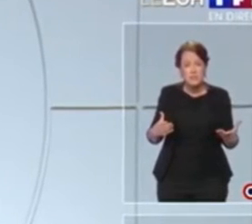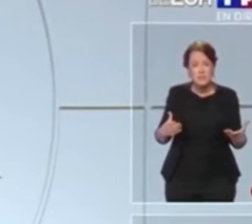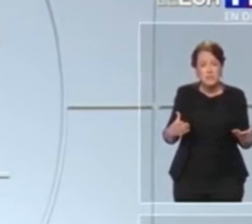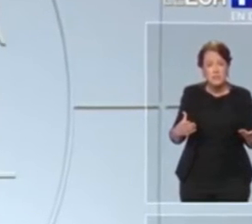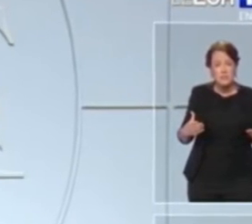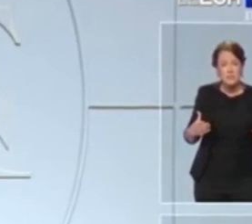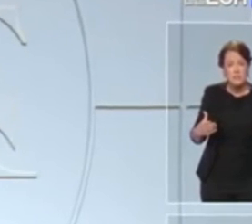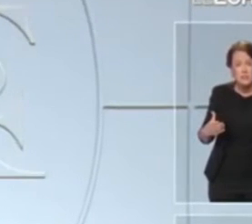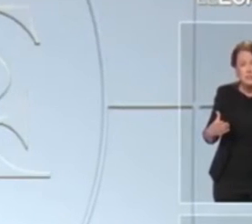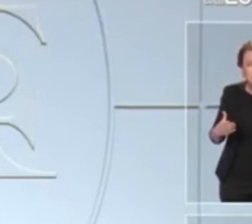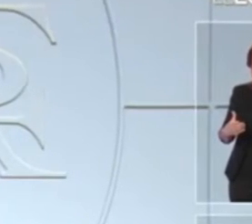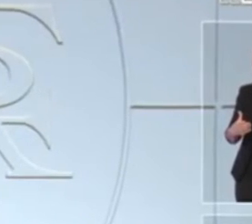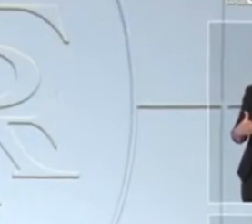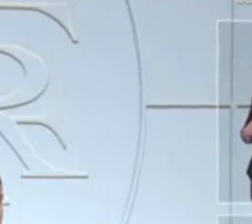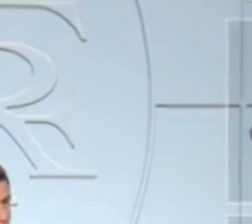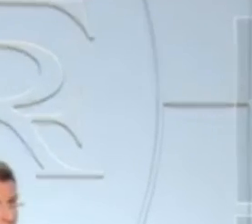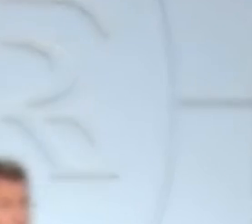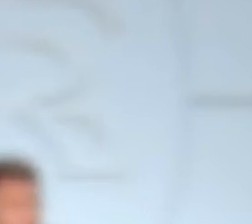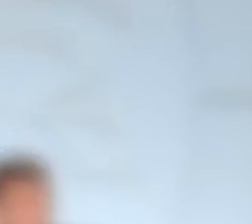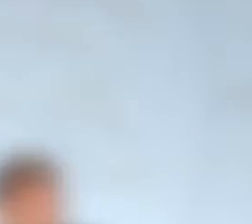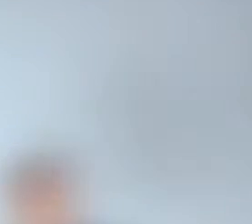35% des 4 ans et plus et